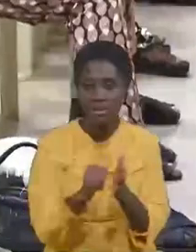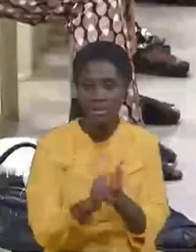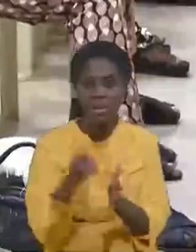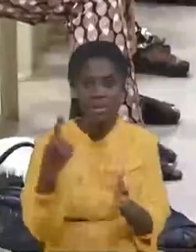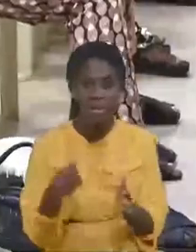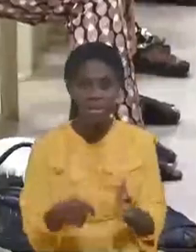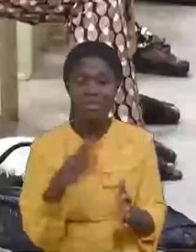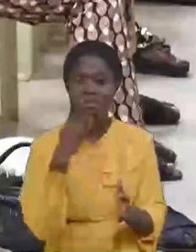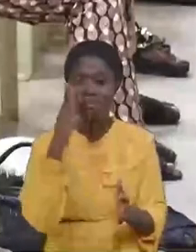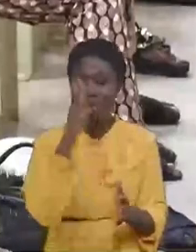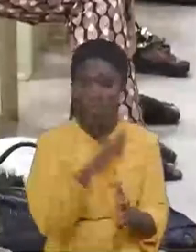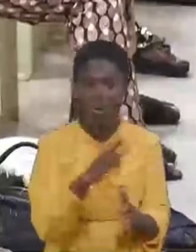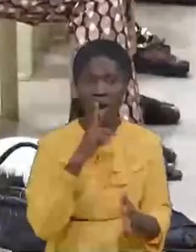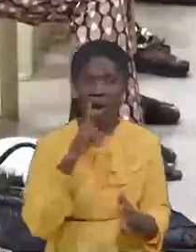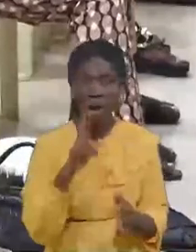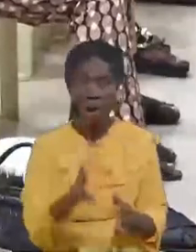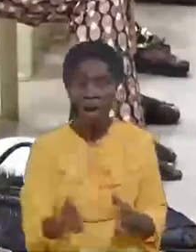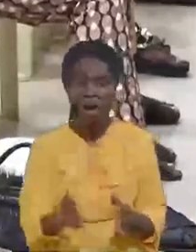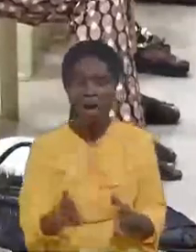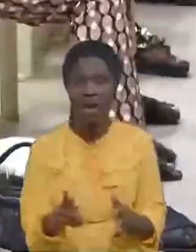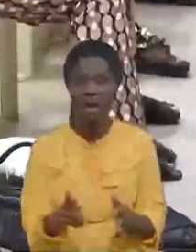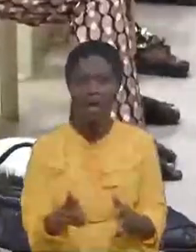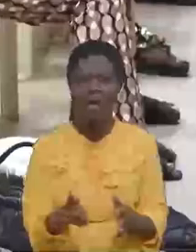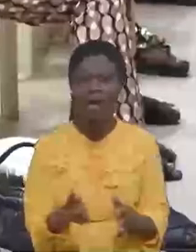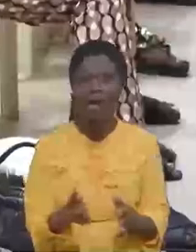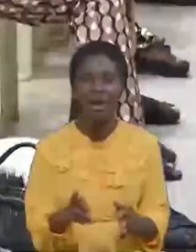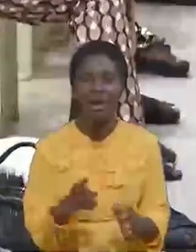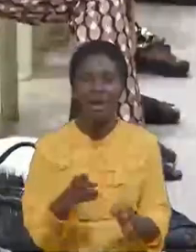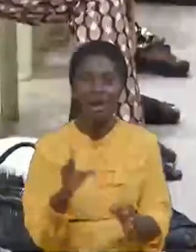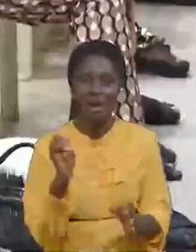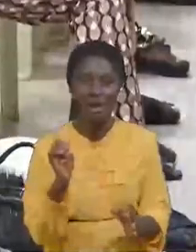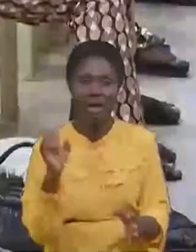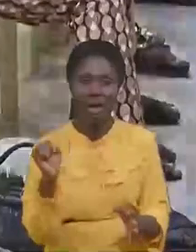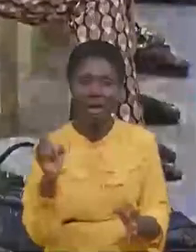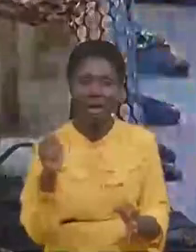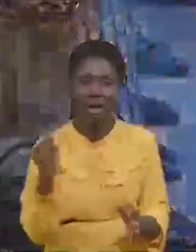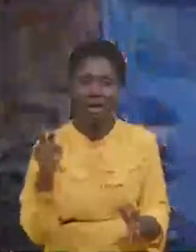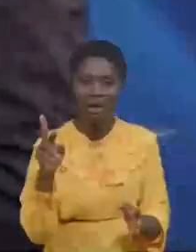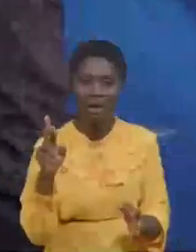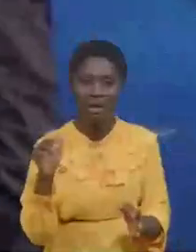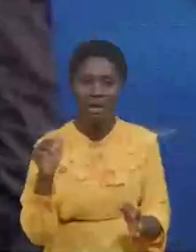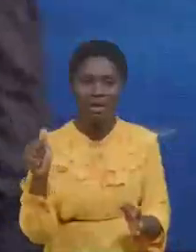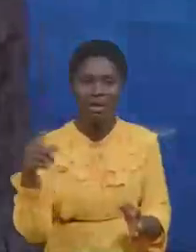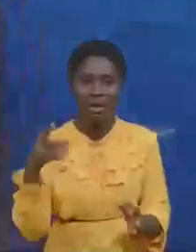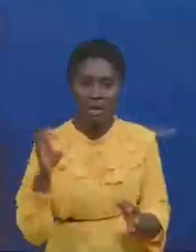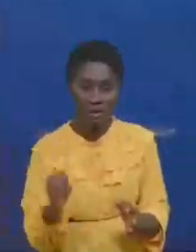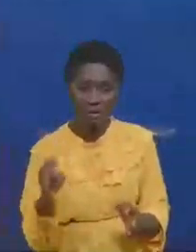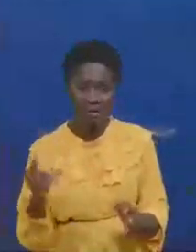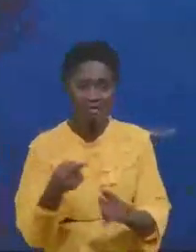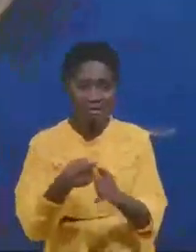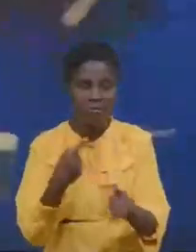4. Les méchants sont pervertis dès le sein maternel. Vous savez,